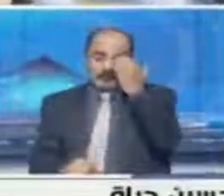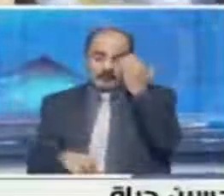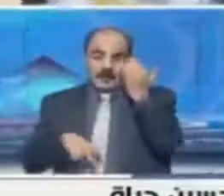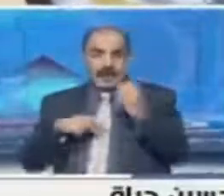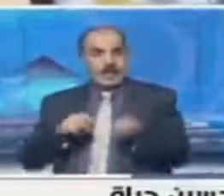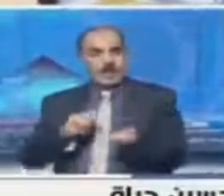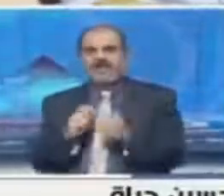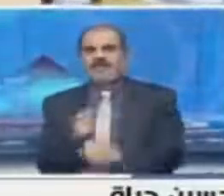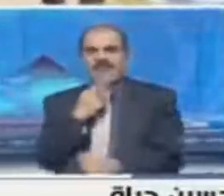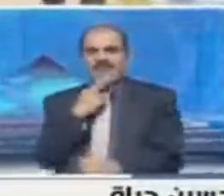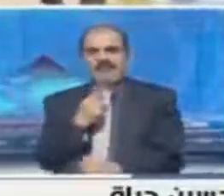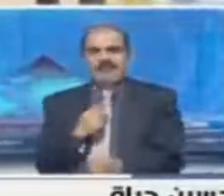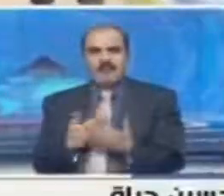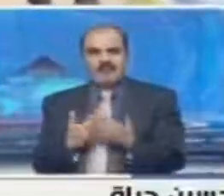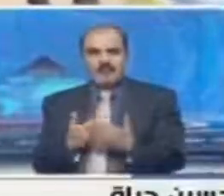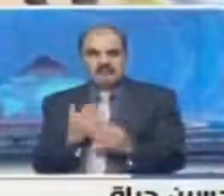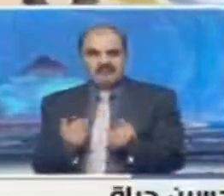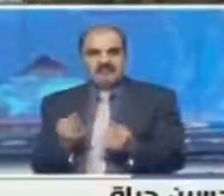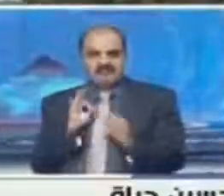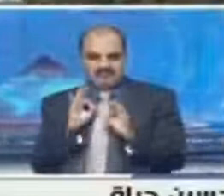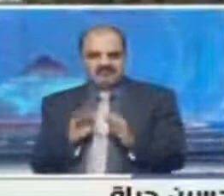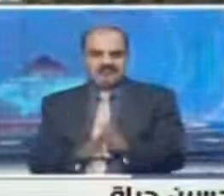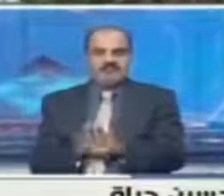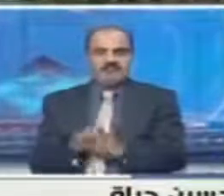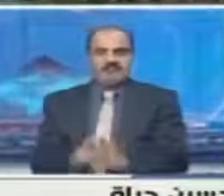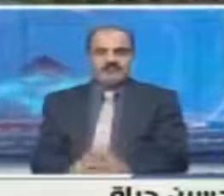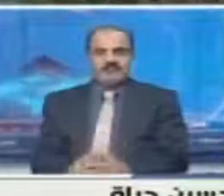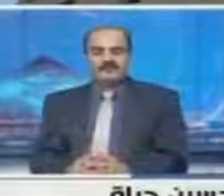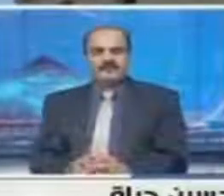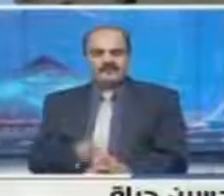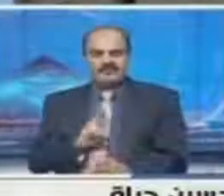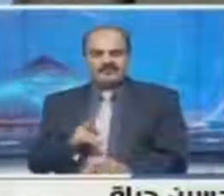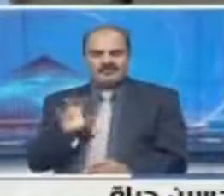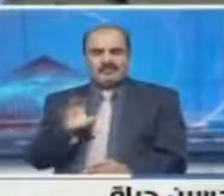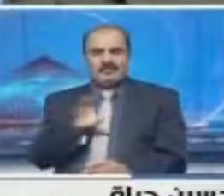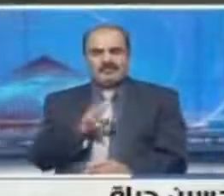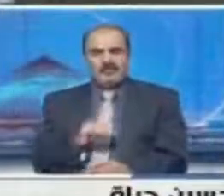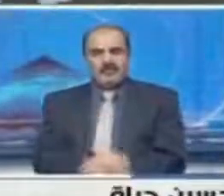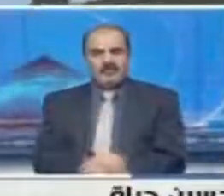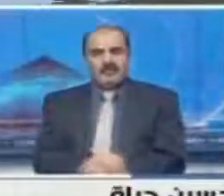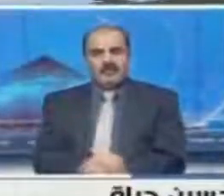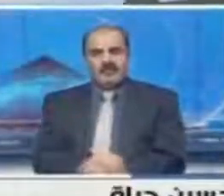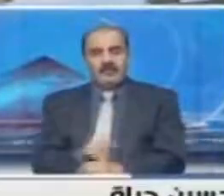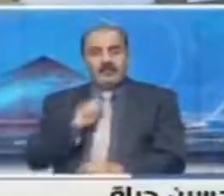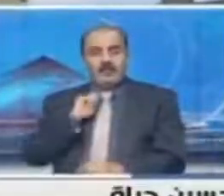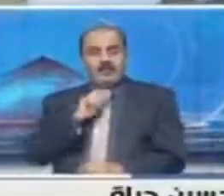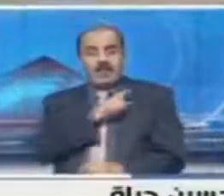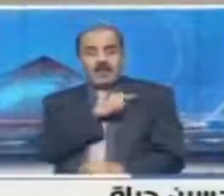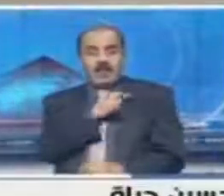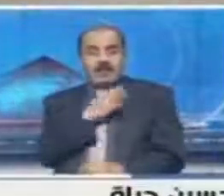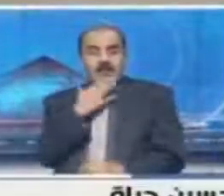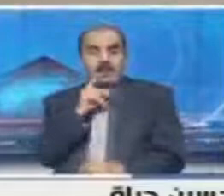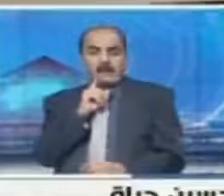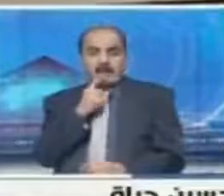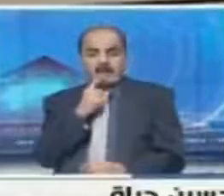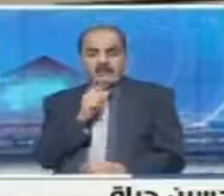الريفية للمواطنين وإحداث تنمية حقيقية شاملة بمختلف القطاعات الخدمية. المحافظ اللواء إبراهيم أحمد أبو